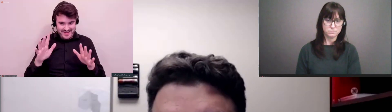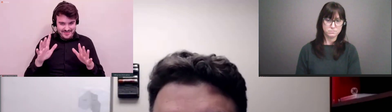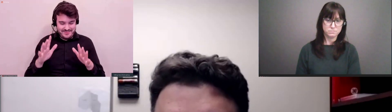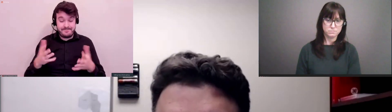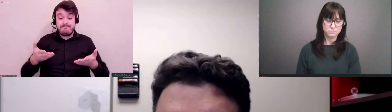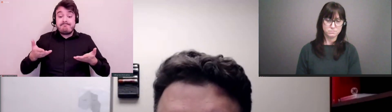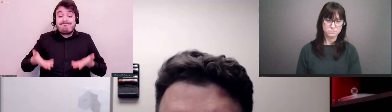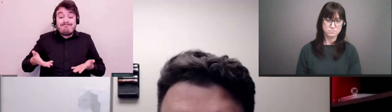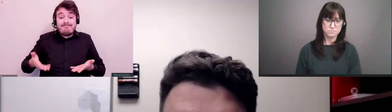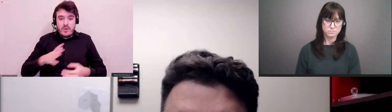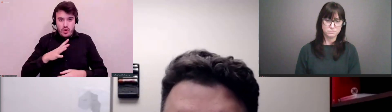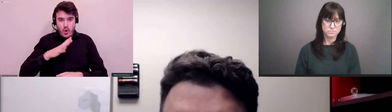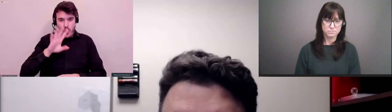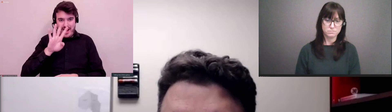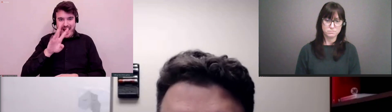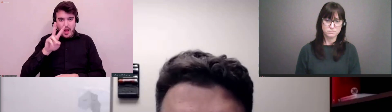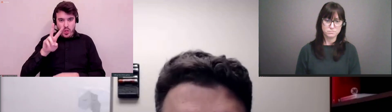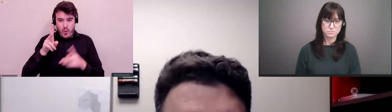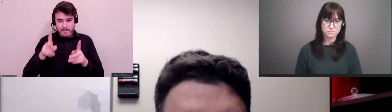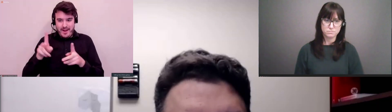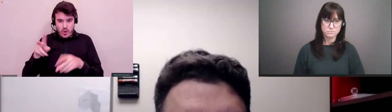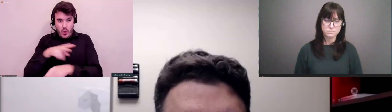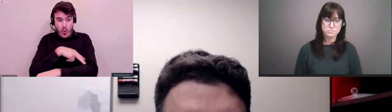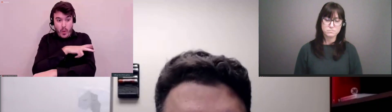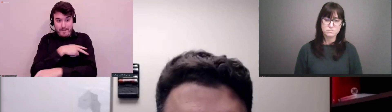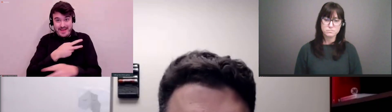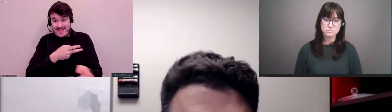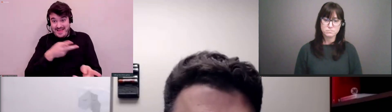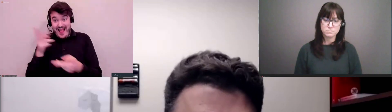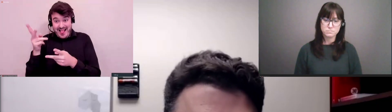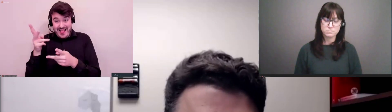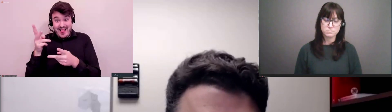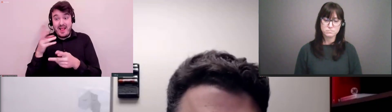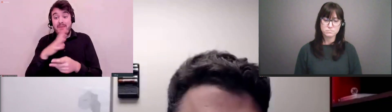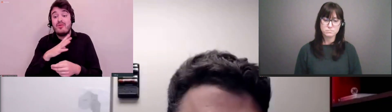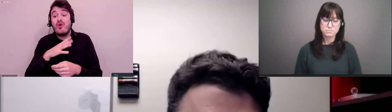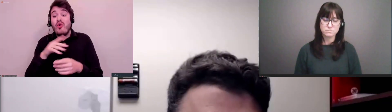et 16 d'entre eux sont en soins intensifs.